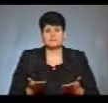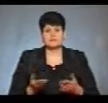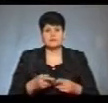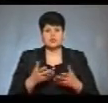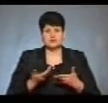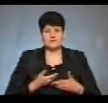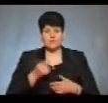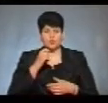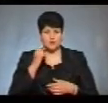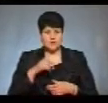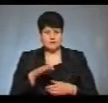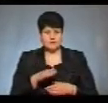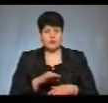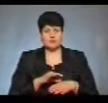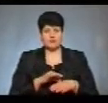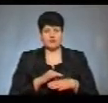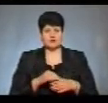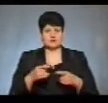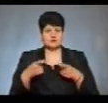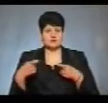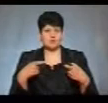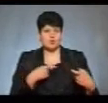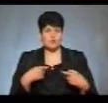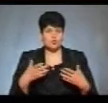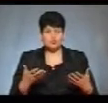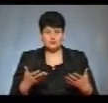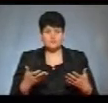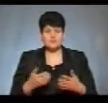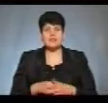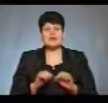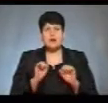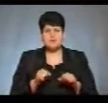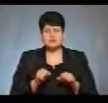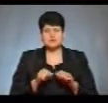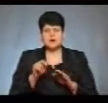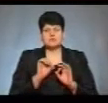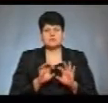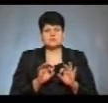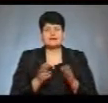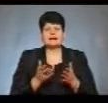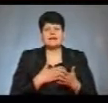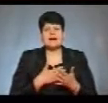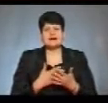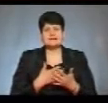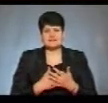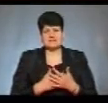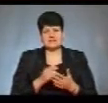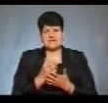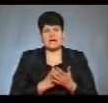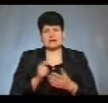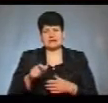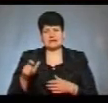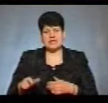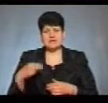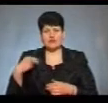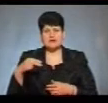країні, яка веде певну збройну боротьбу. Як можете охарактеризувати, якою є активність кандидатів у президенти загалом в